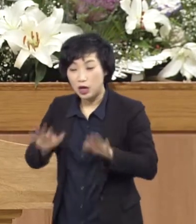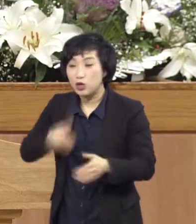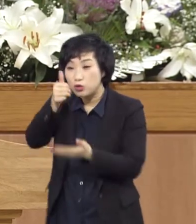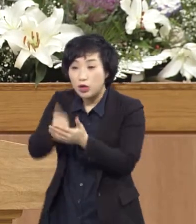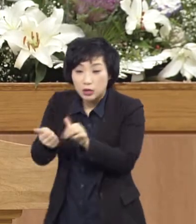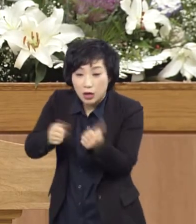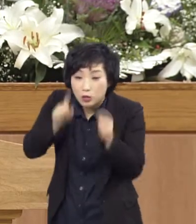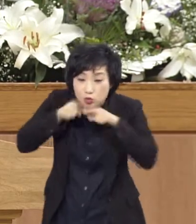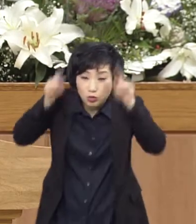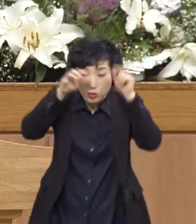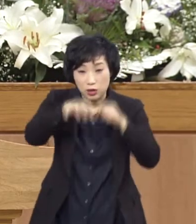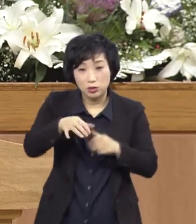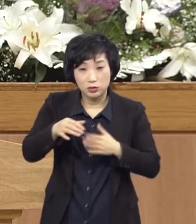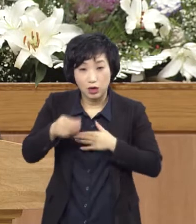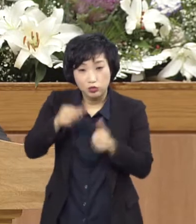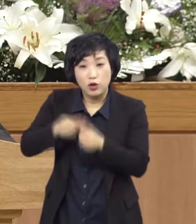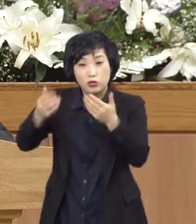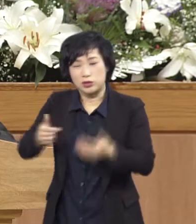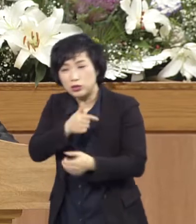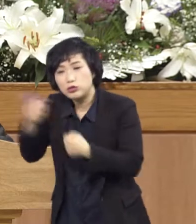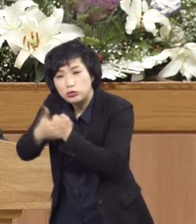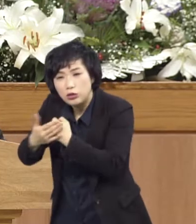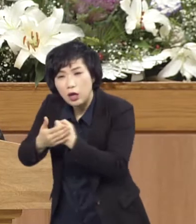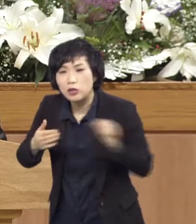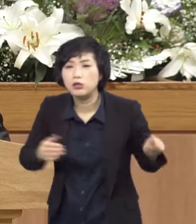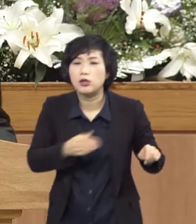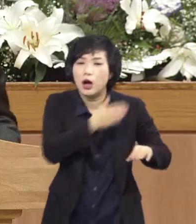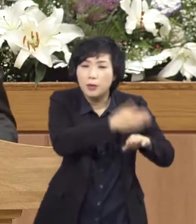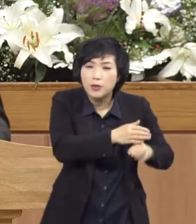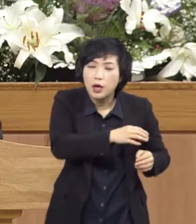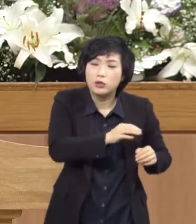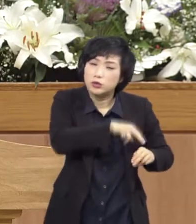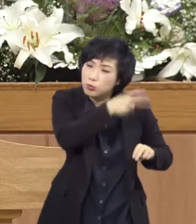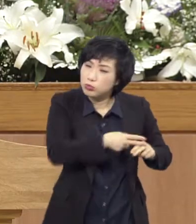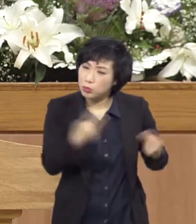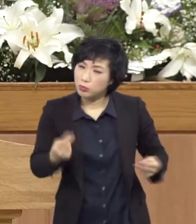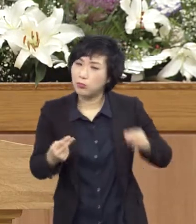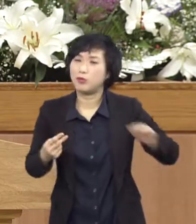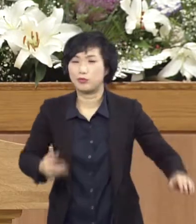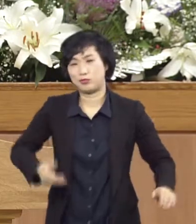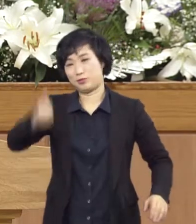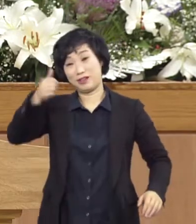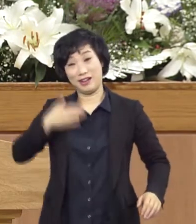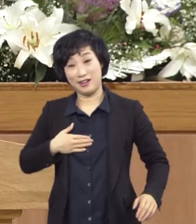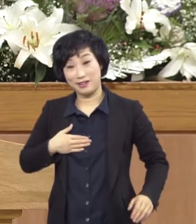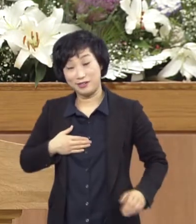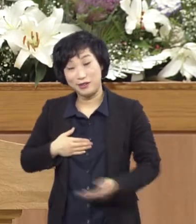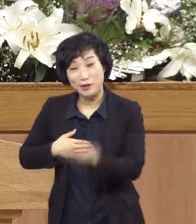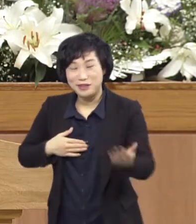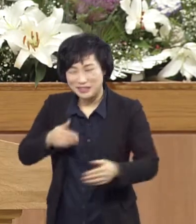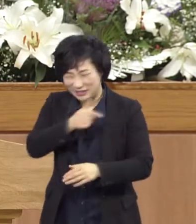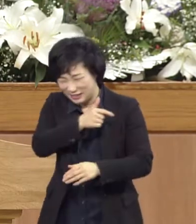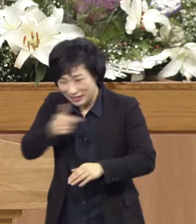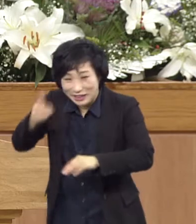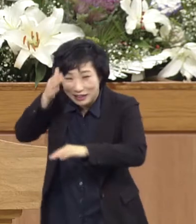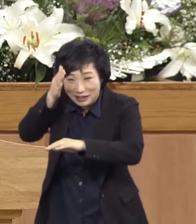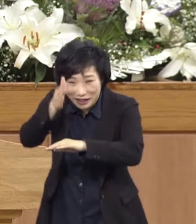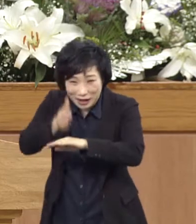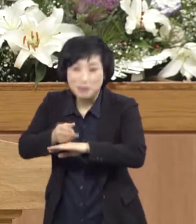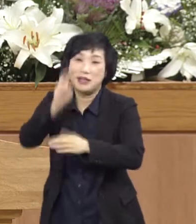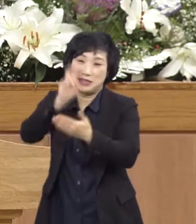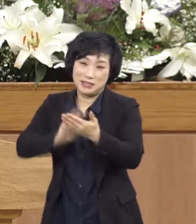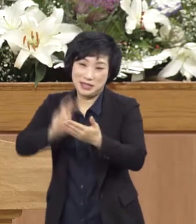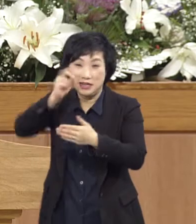은혜는 동방의 석학들의 감사와는 비교가 안 되는 것입니다. 이 엄청난 감사와